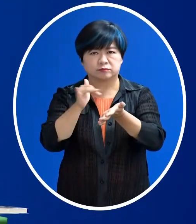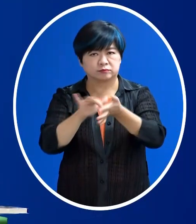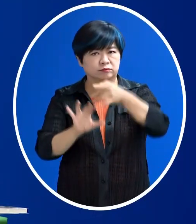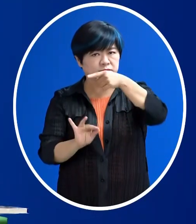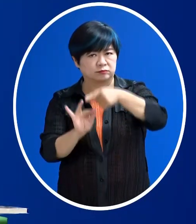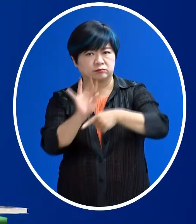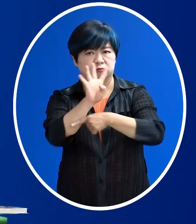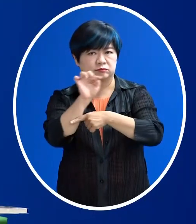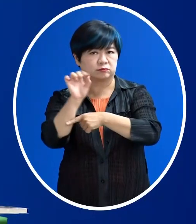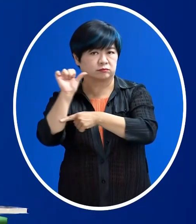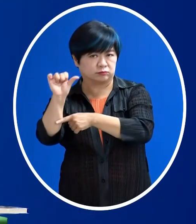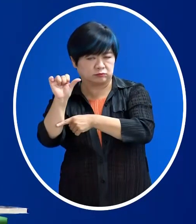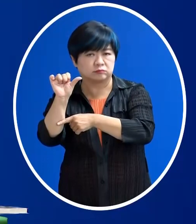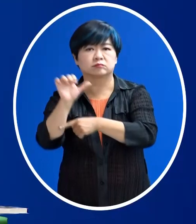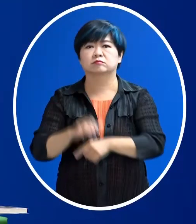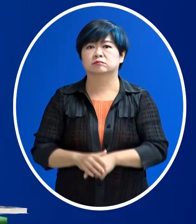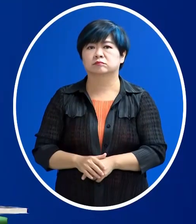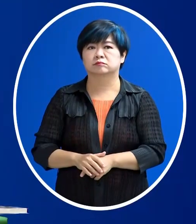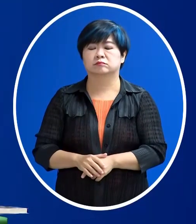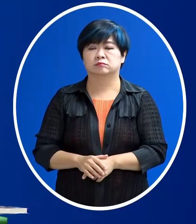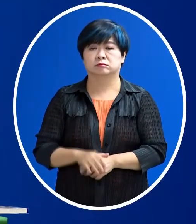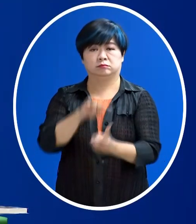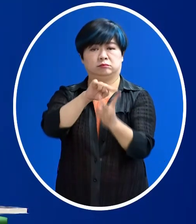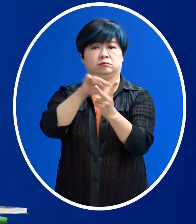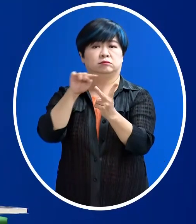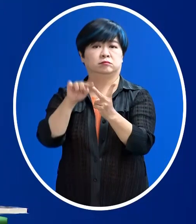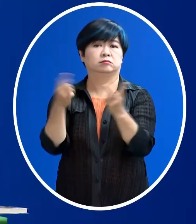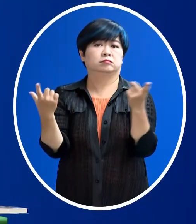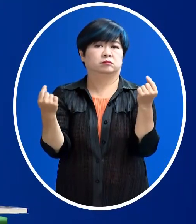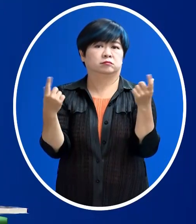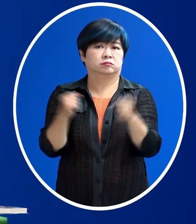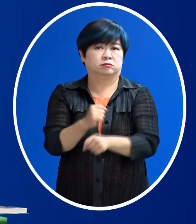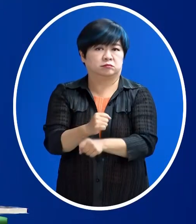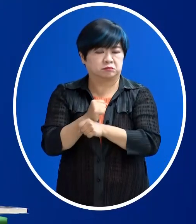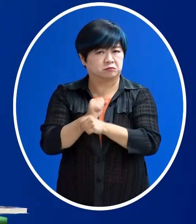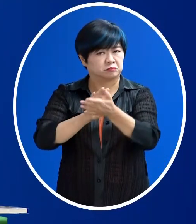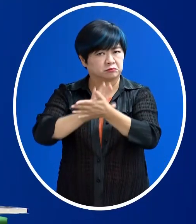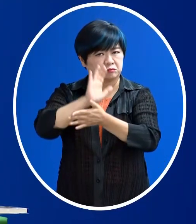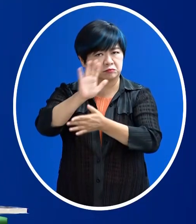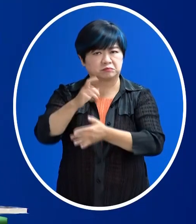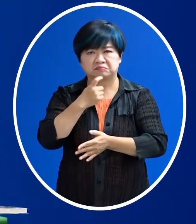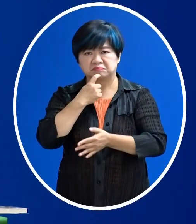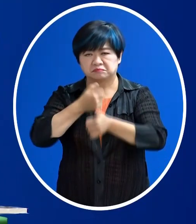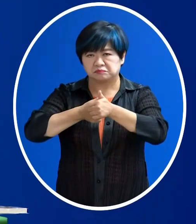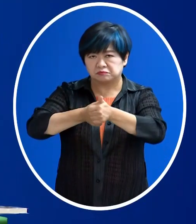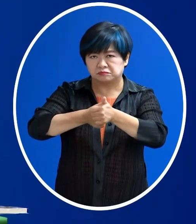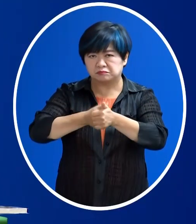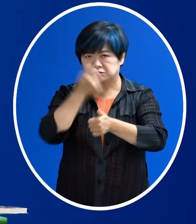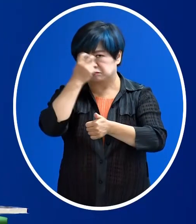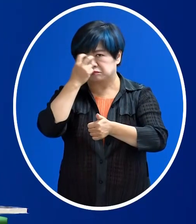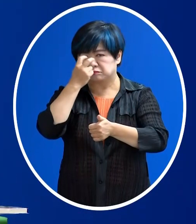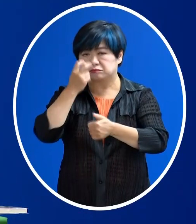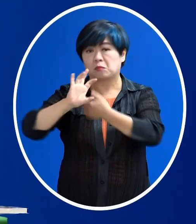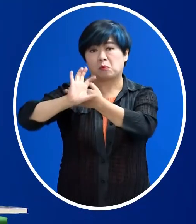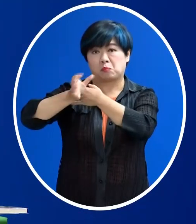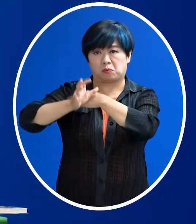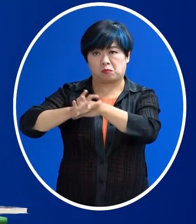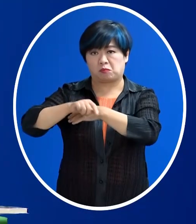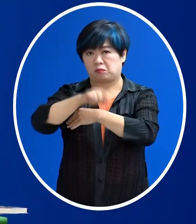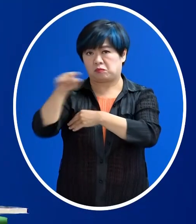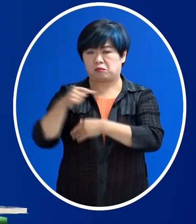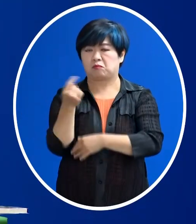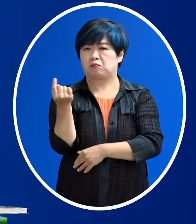到了4.5%，所以这个两个变异株大概都是目前跟未来特别需要在格外关注的这个境外移入的